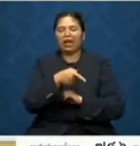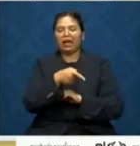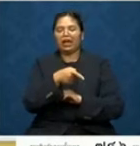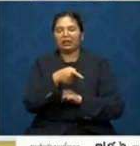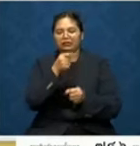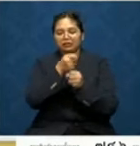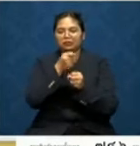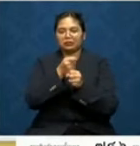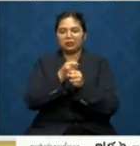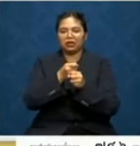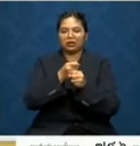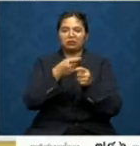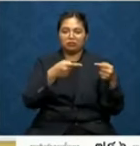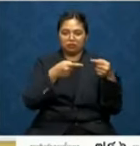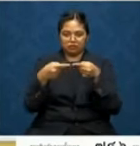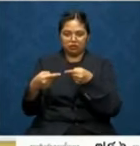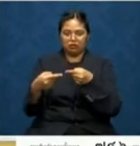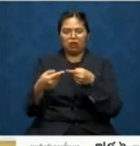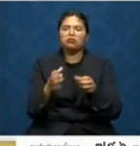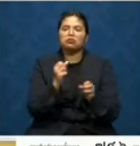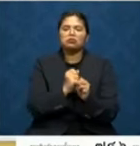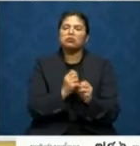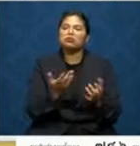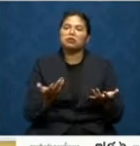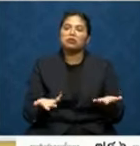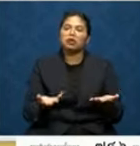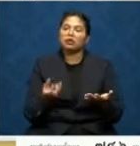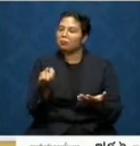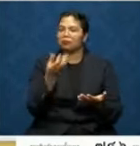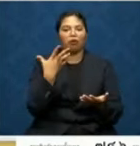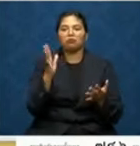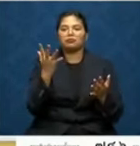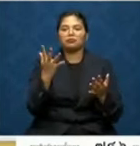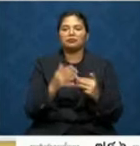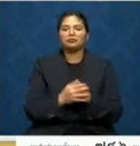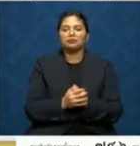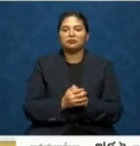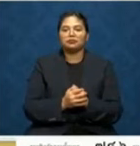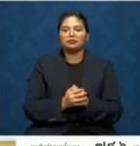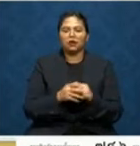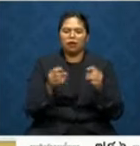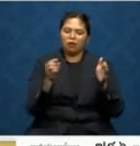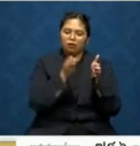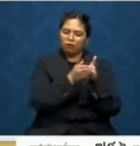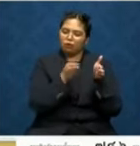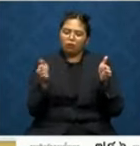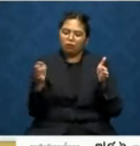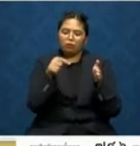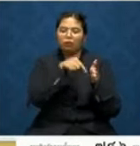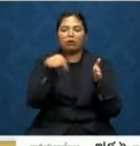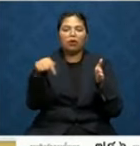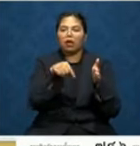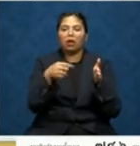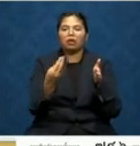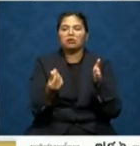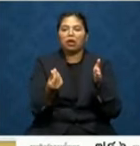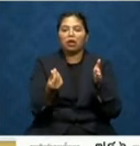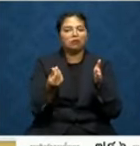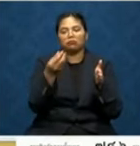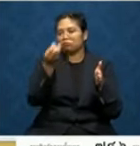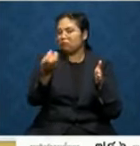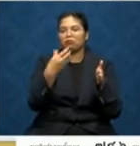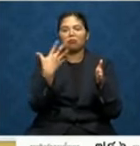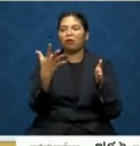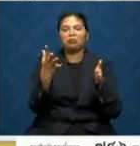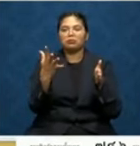การแต่ว่ cobane principe อย่ไรไม่มีบอกไ้กรอบเวลาไม่มีบอก และยั weakest ấy จะเดมเื่นการ